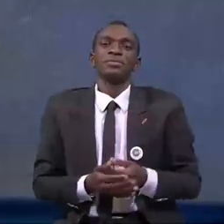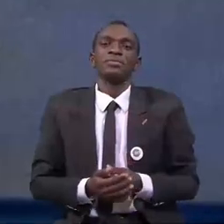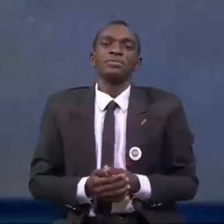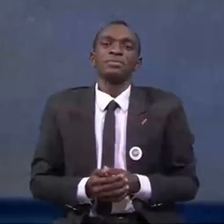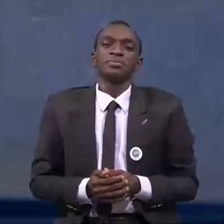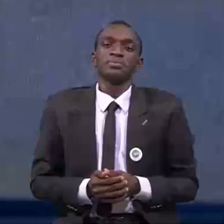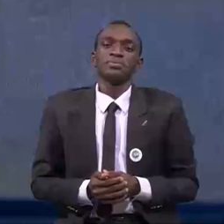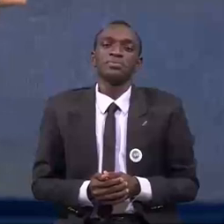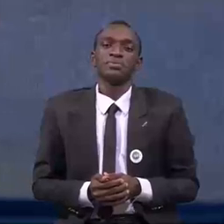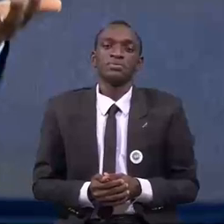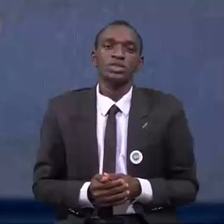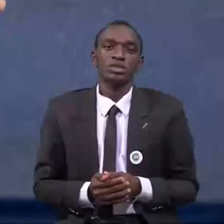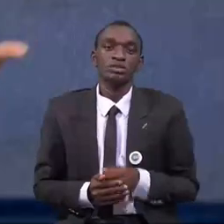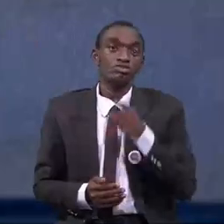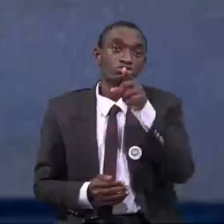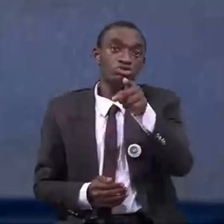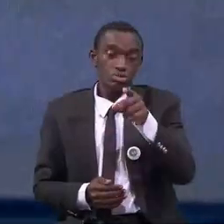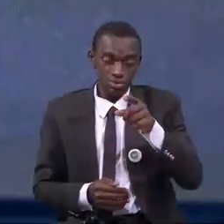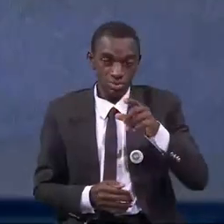ennulé ce